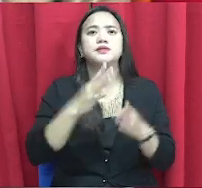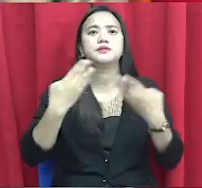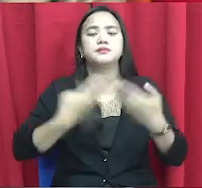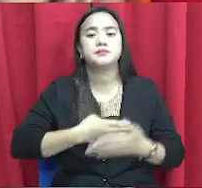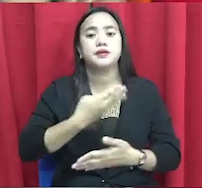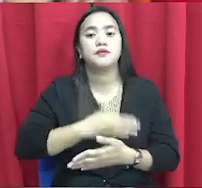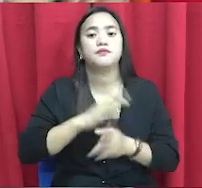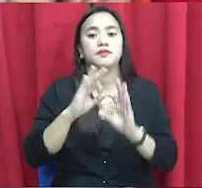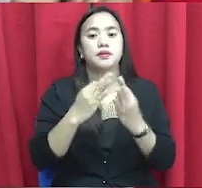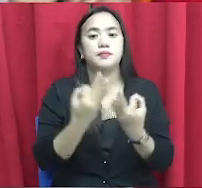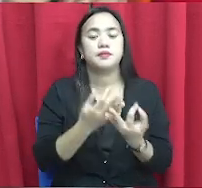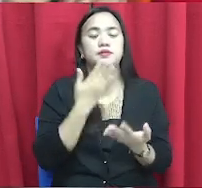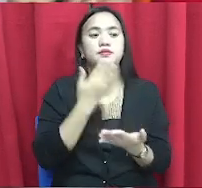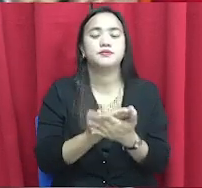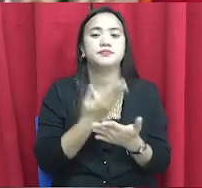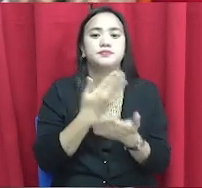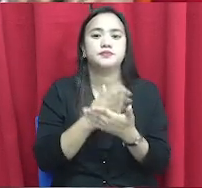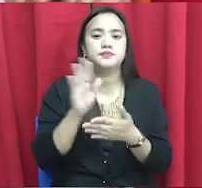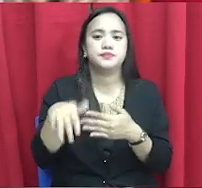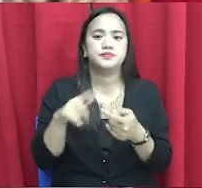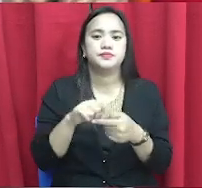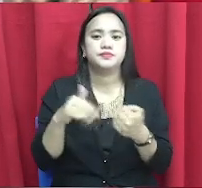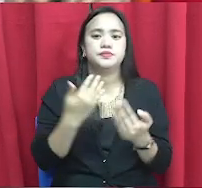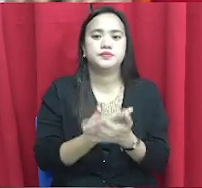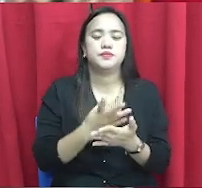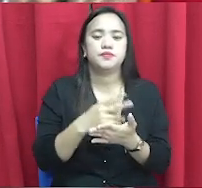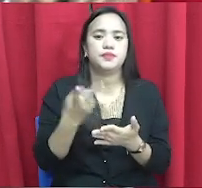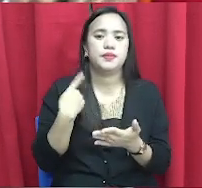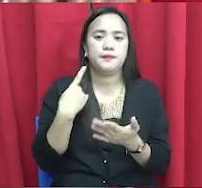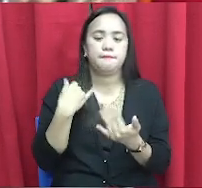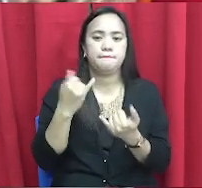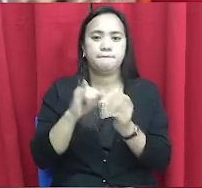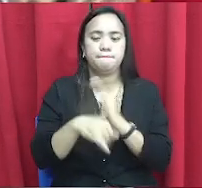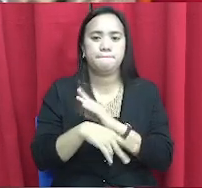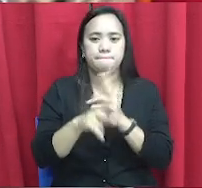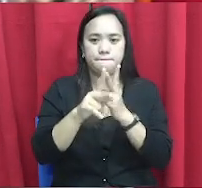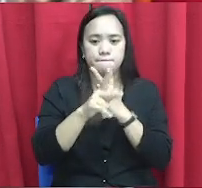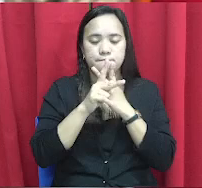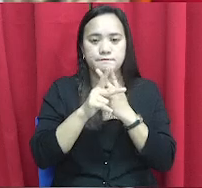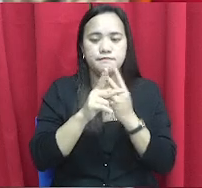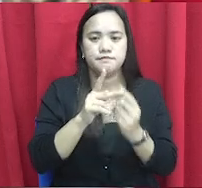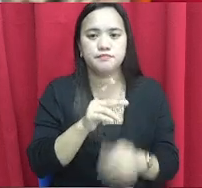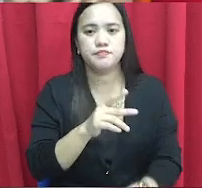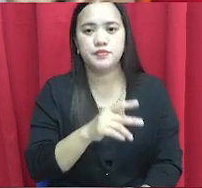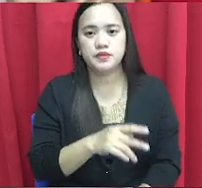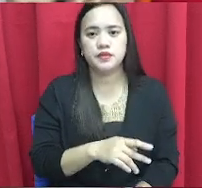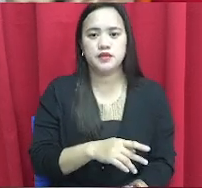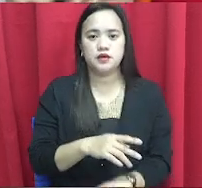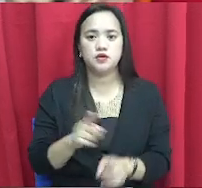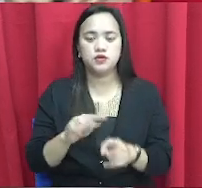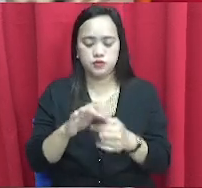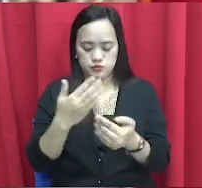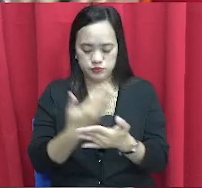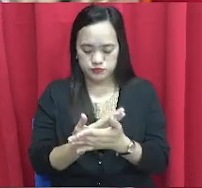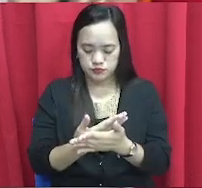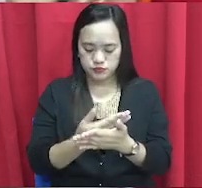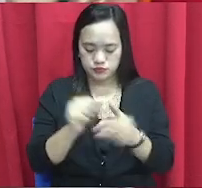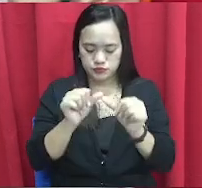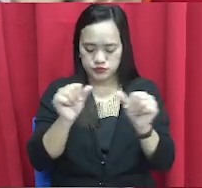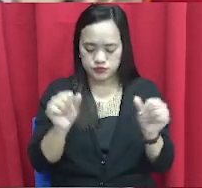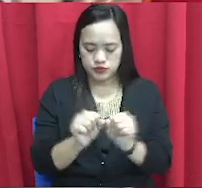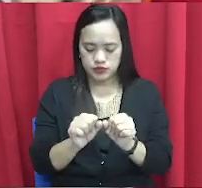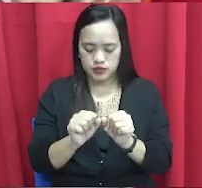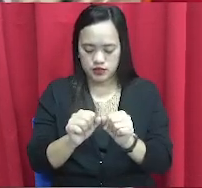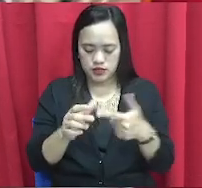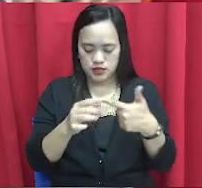magandang tanghali po sa inyo diyan at ah tayo po ay magtune in na po sa oras na ito at sa aking area leader kay Sir Noel sir Magandang